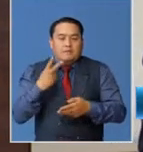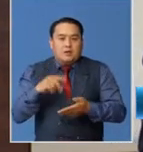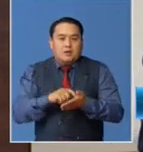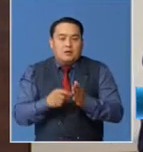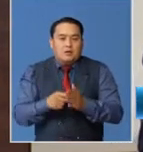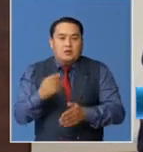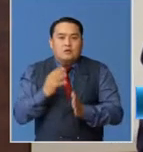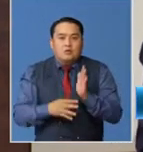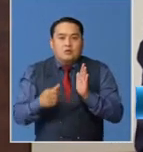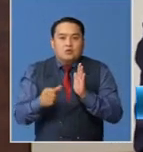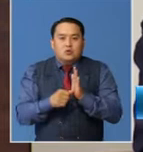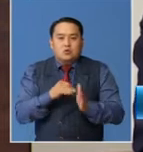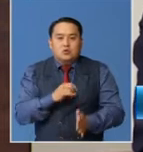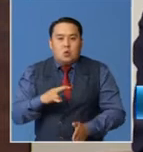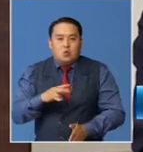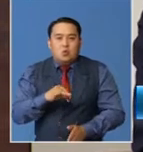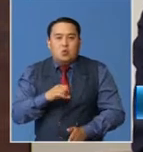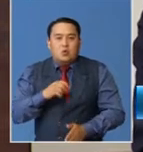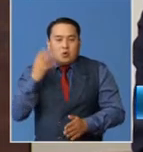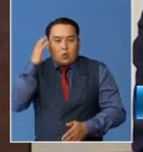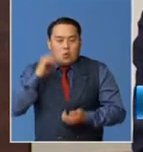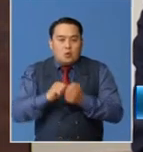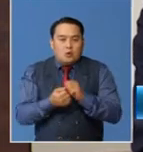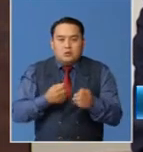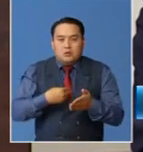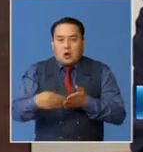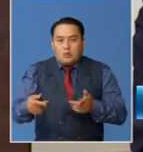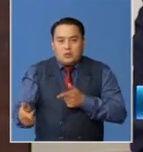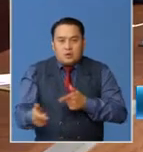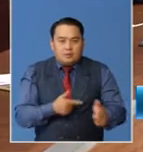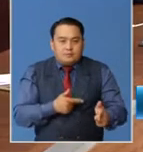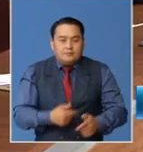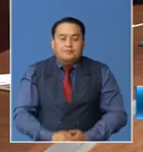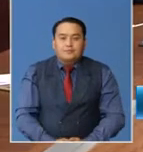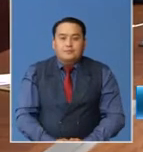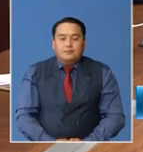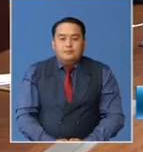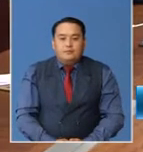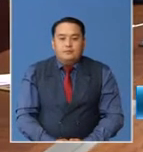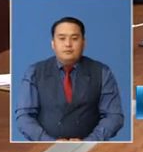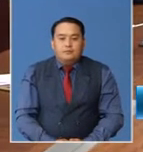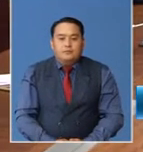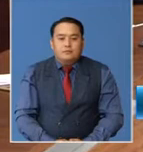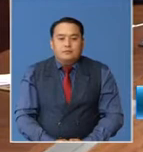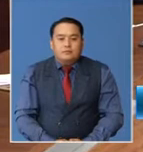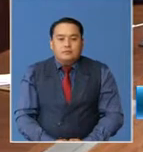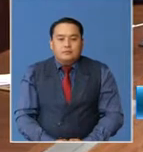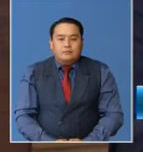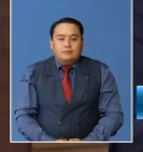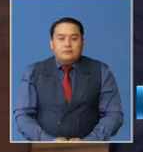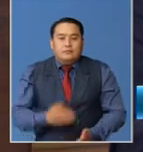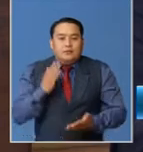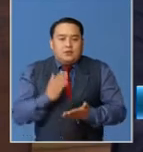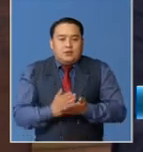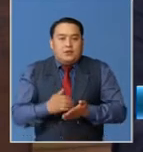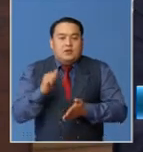Талдыкургана 96 тоннами угля. Сейчас все уже закуплено. Однако ложка дегтя все же присутствует. Как